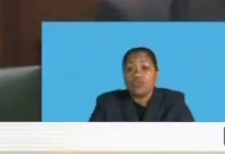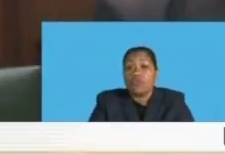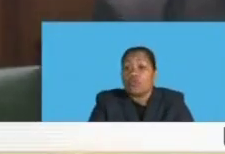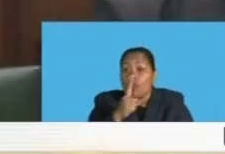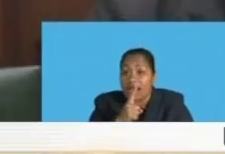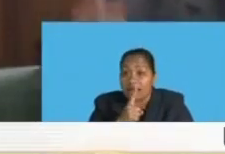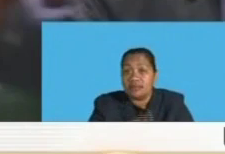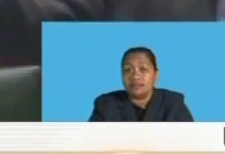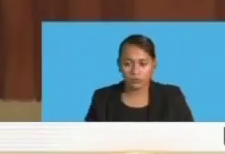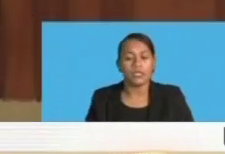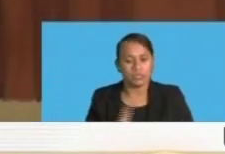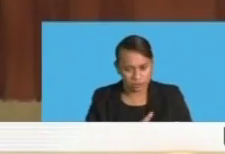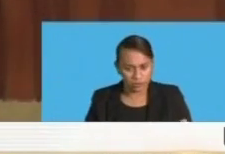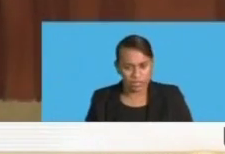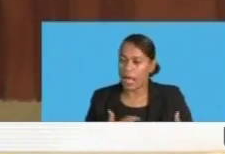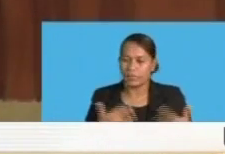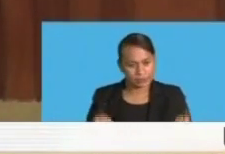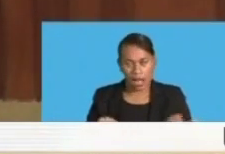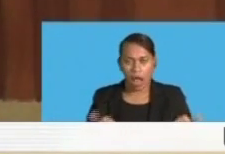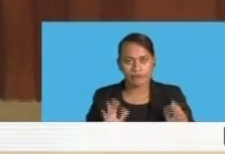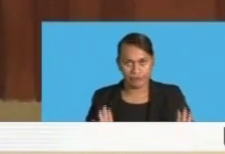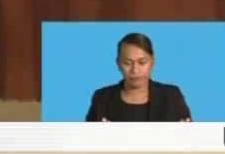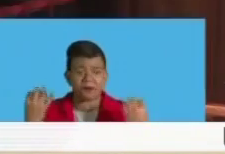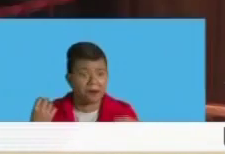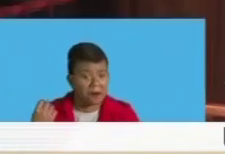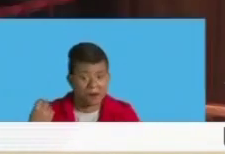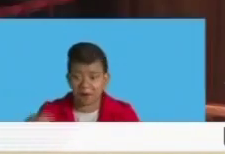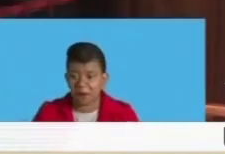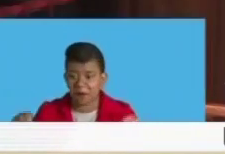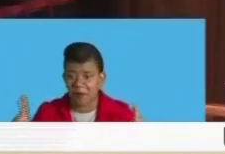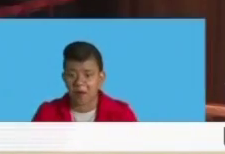And Dosumate hits out at Nikon Waikula.